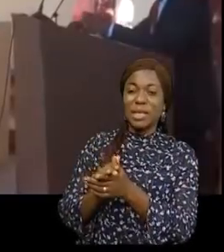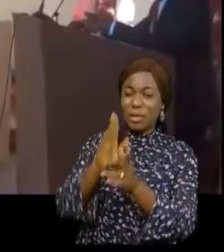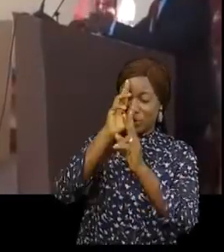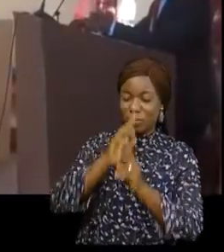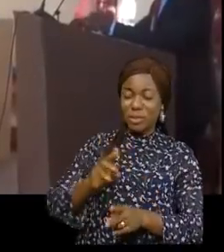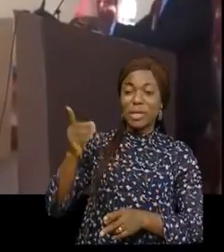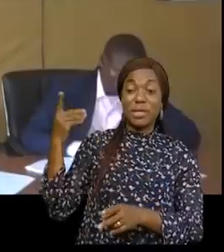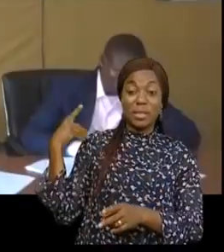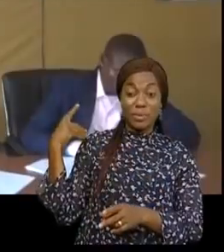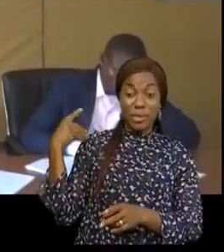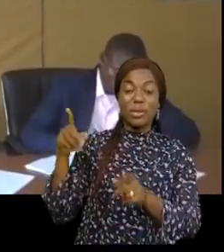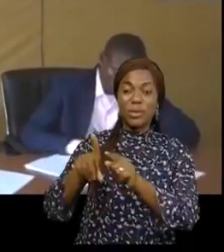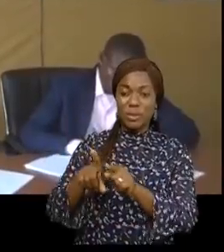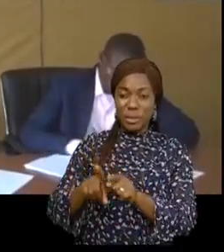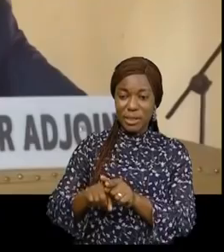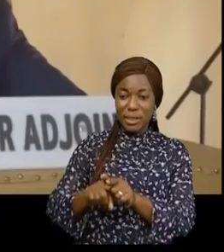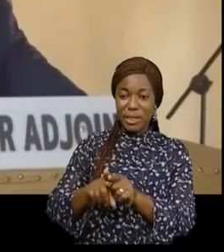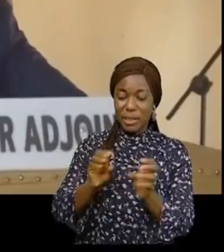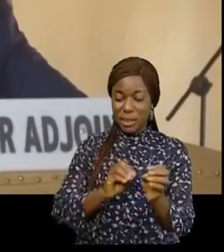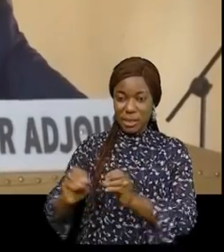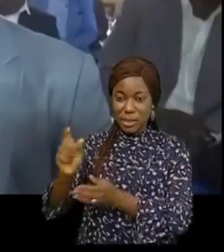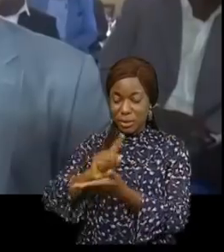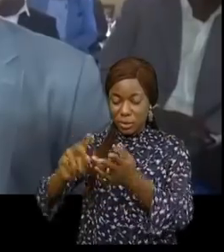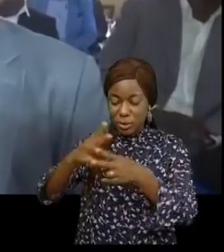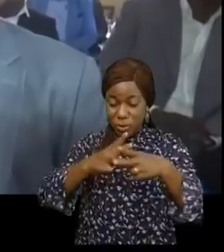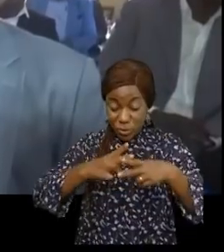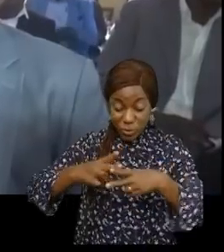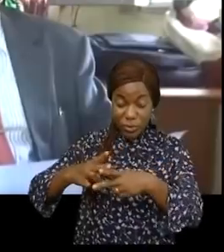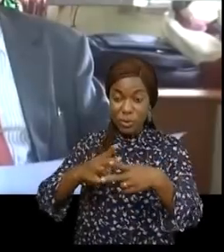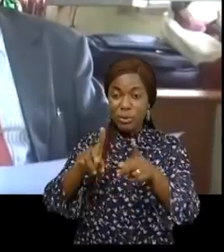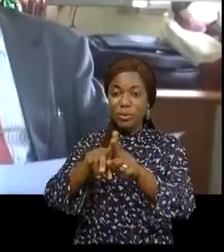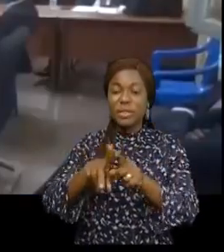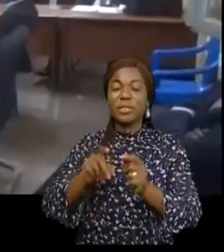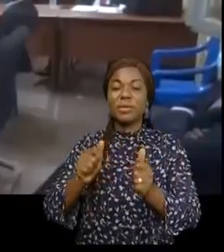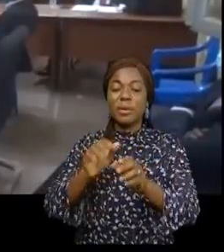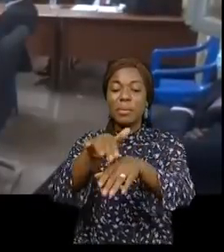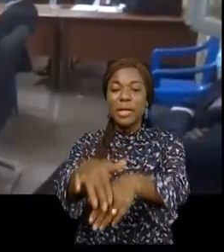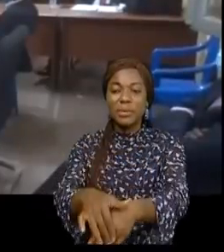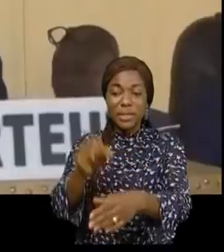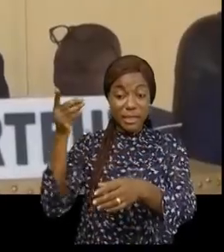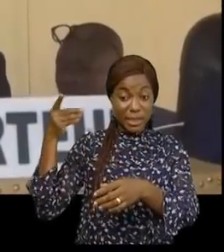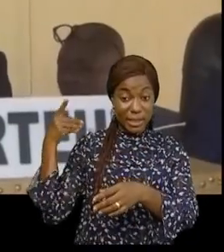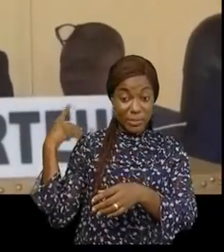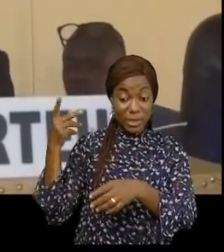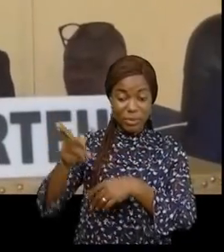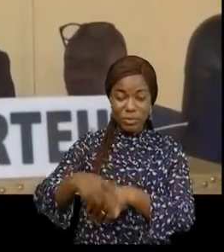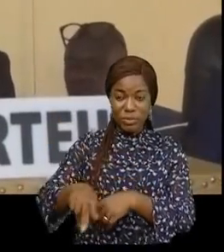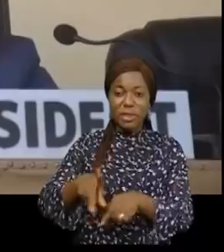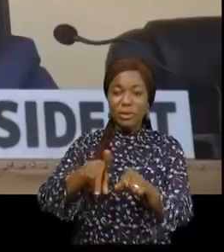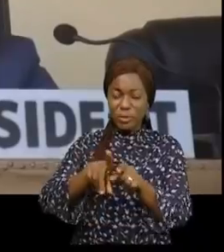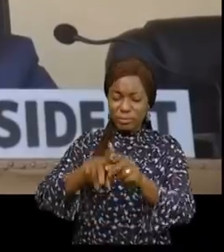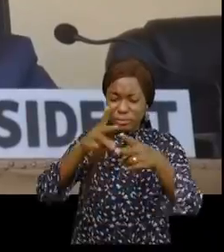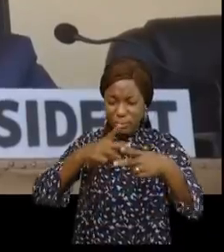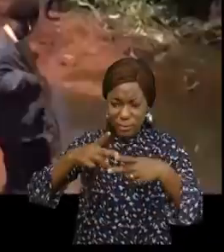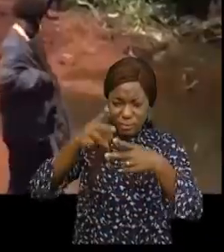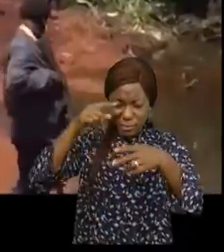Cette session ordinaire essentiellement des contrôles est plus vivante avec la participation des élus provinciaux qui accentuent le contrôle